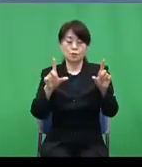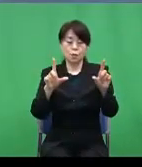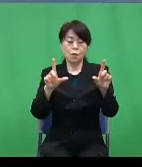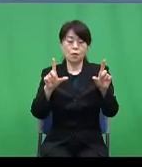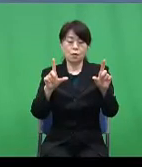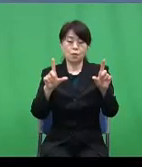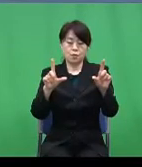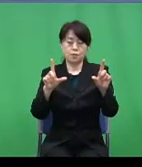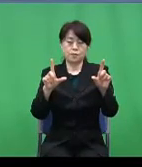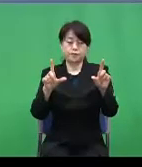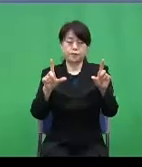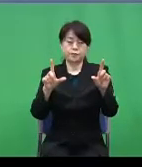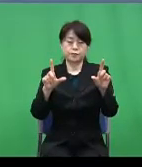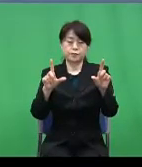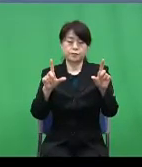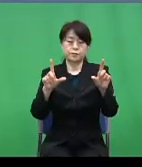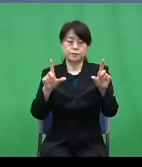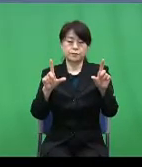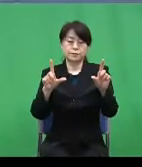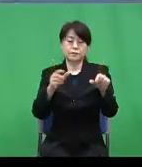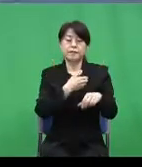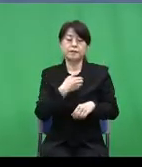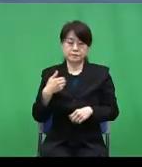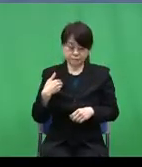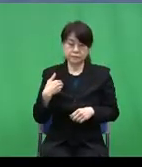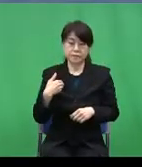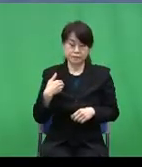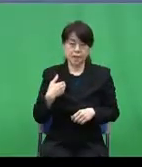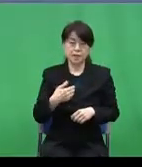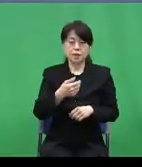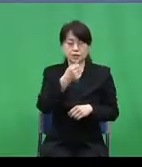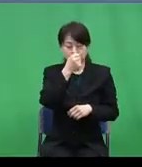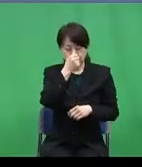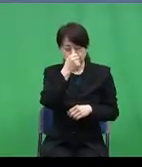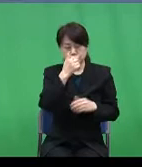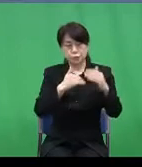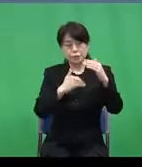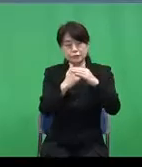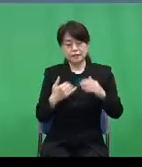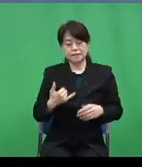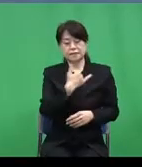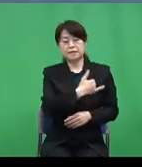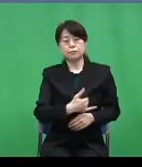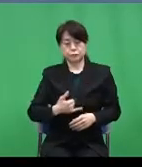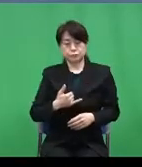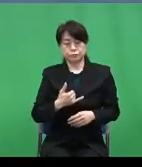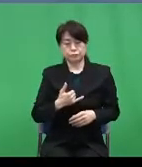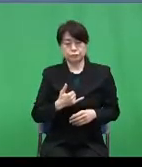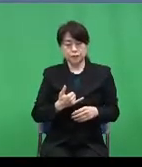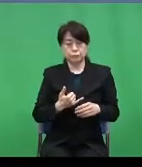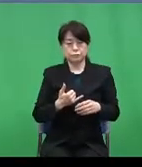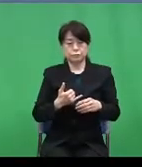を水準を享受して、そして充実した人生を送るっていうのも目標の中に入っています